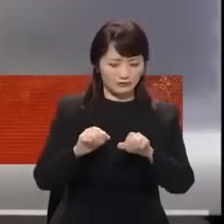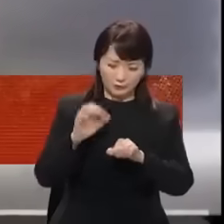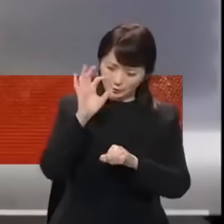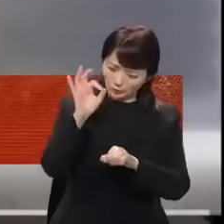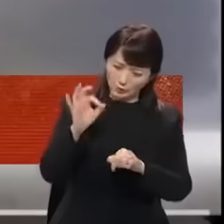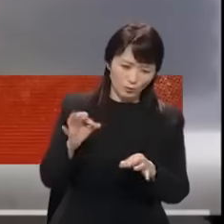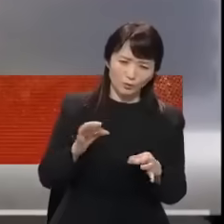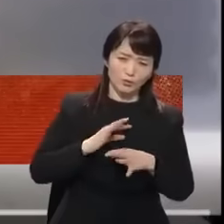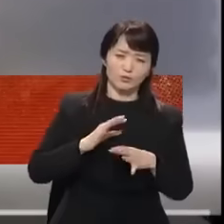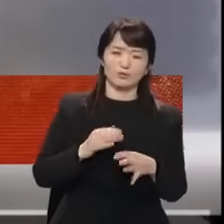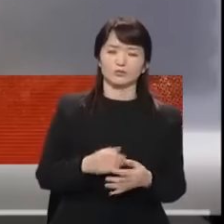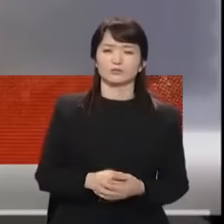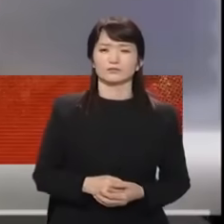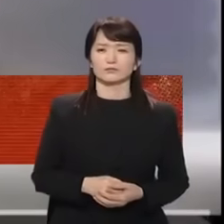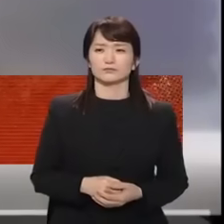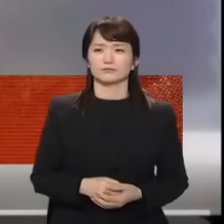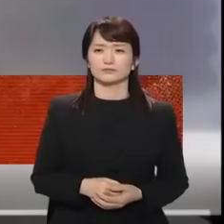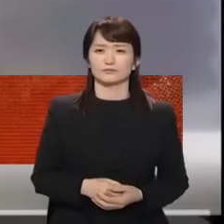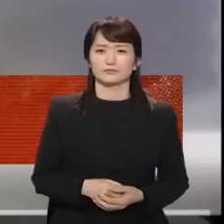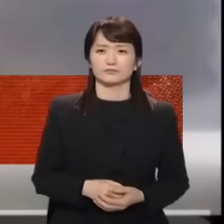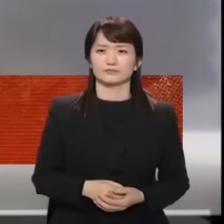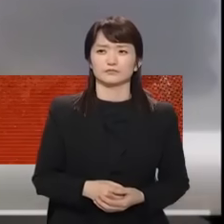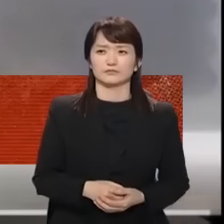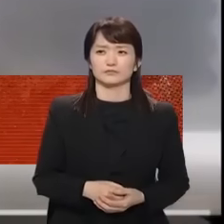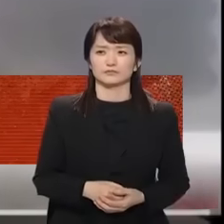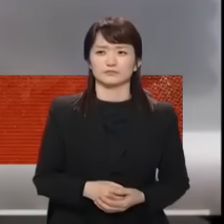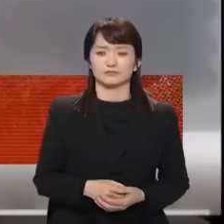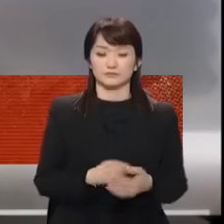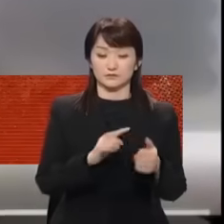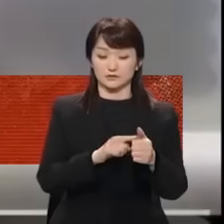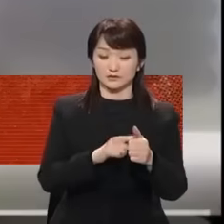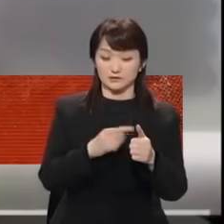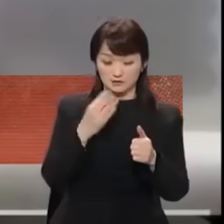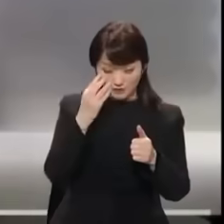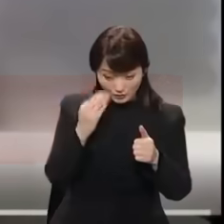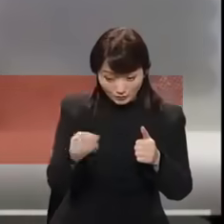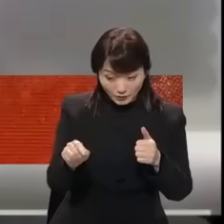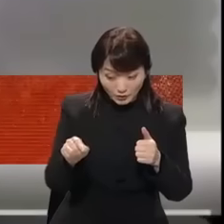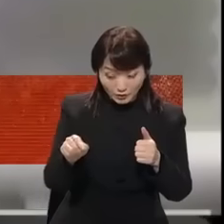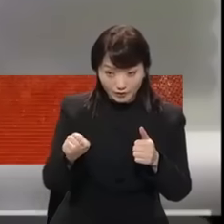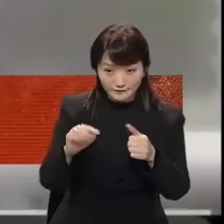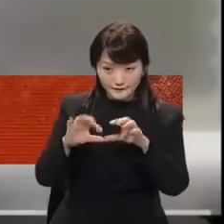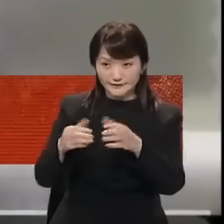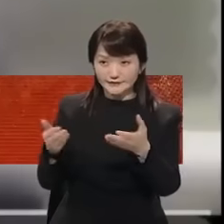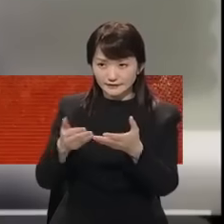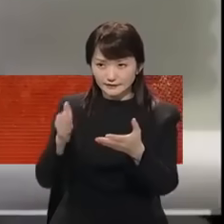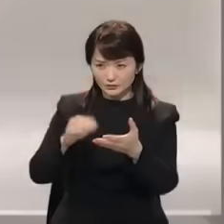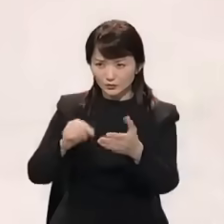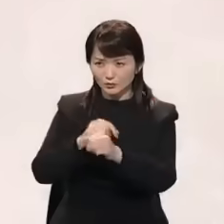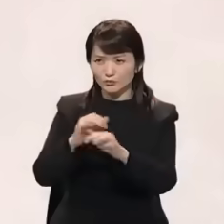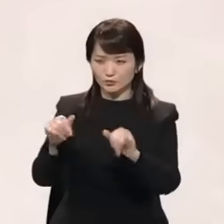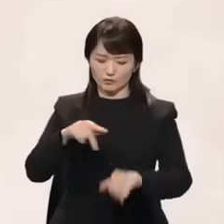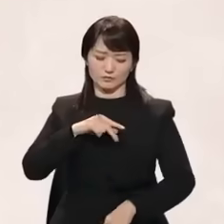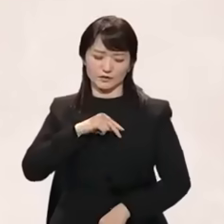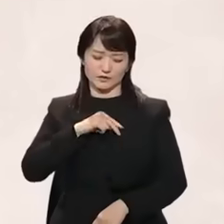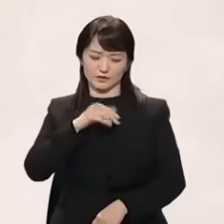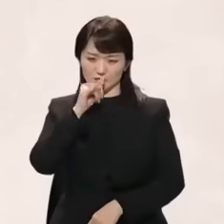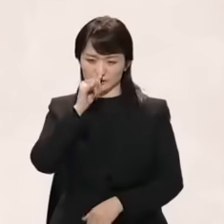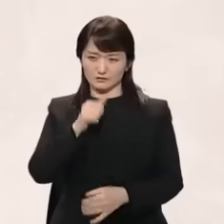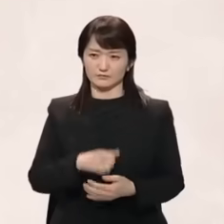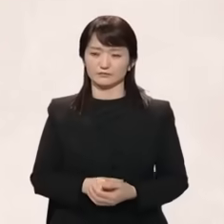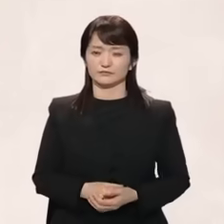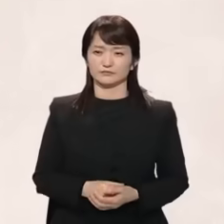하면서 이제 본인이 봤던 거는 뭐 배지라 그럽니다. 나라 일을 하는 공무원 배지. 그 또 차 안에 옷도 있는데 그